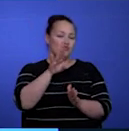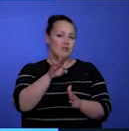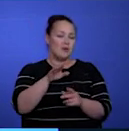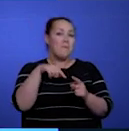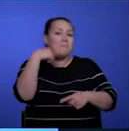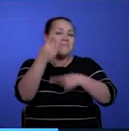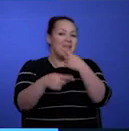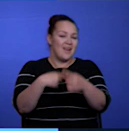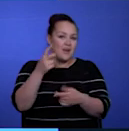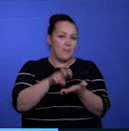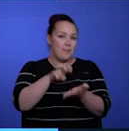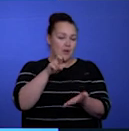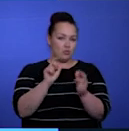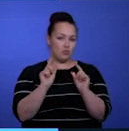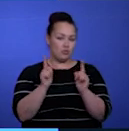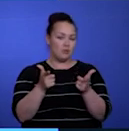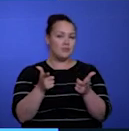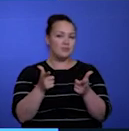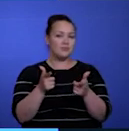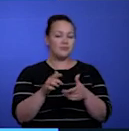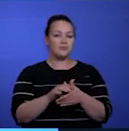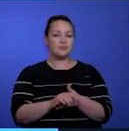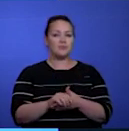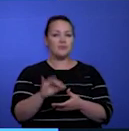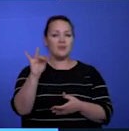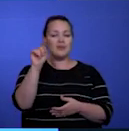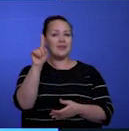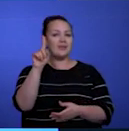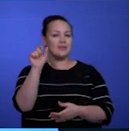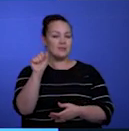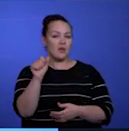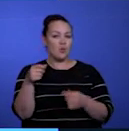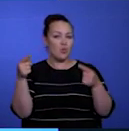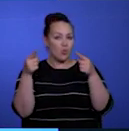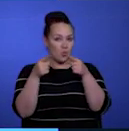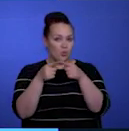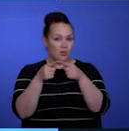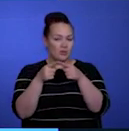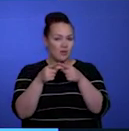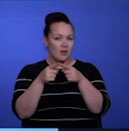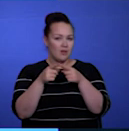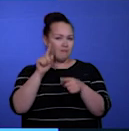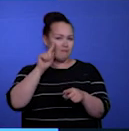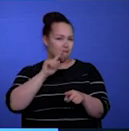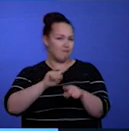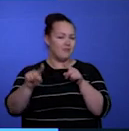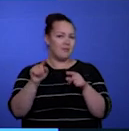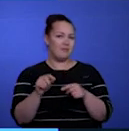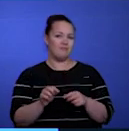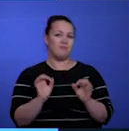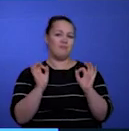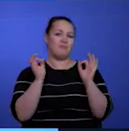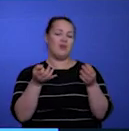перепрыгнуть согласно а вот из-за угла вот так резко конечно